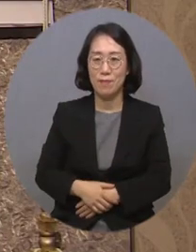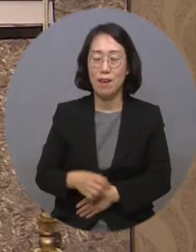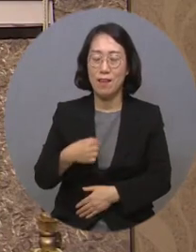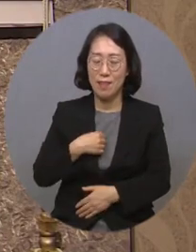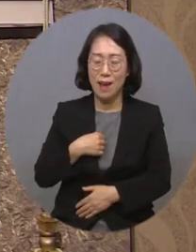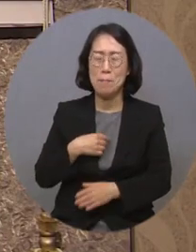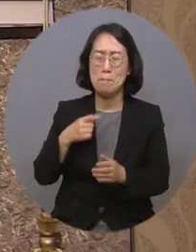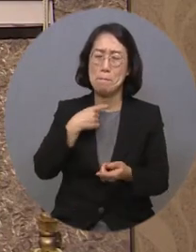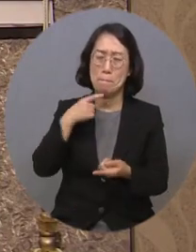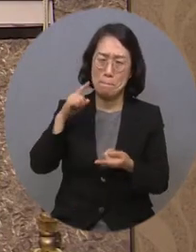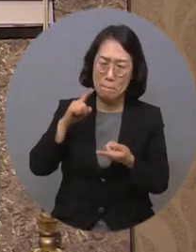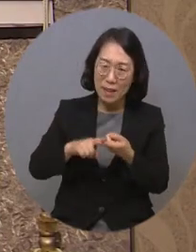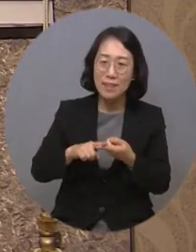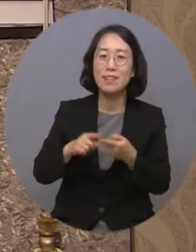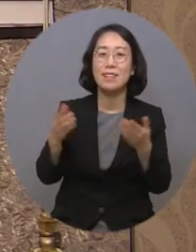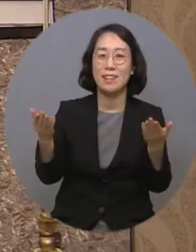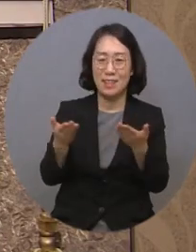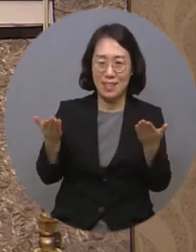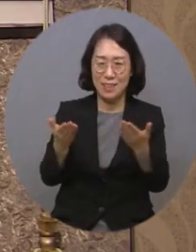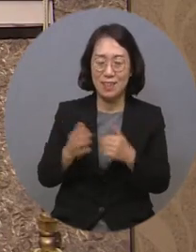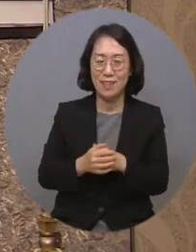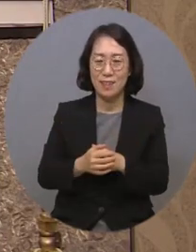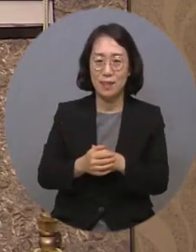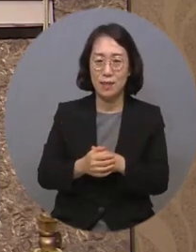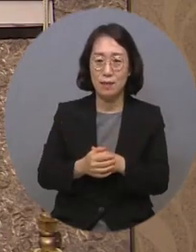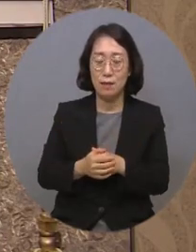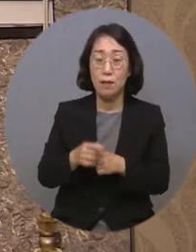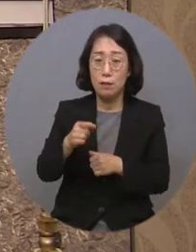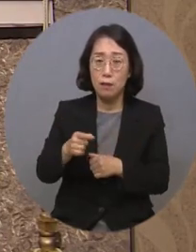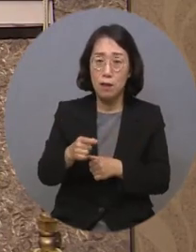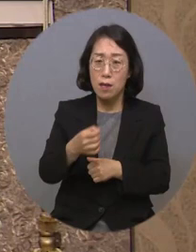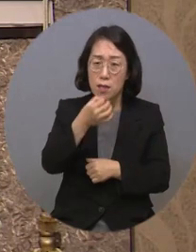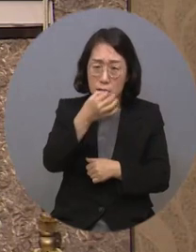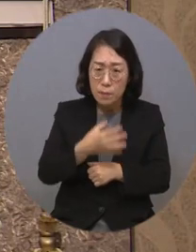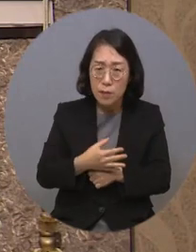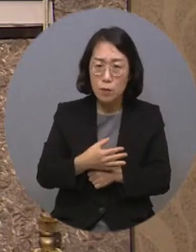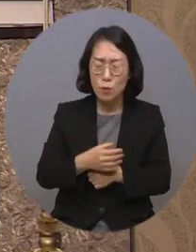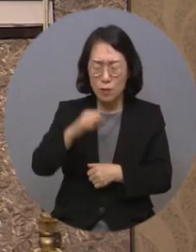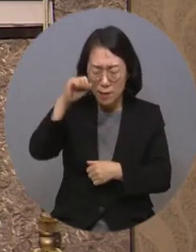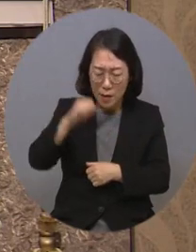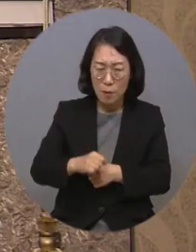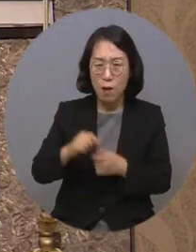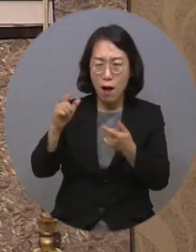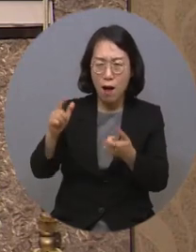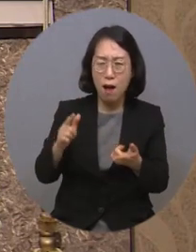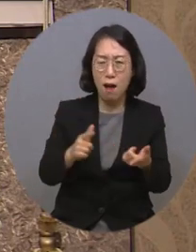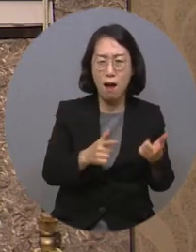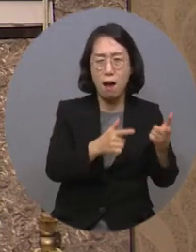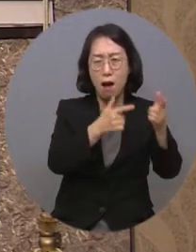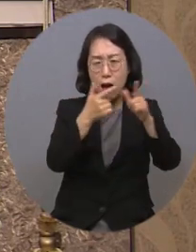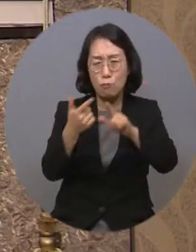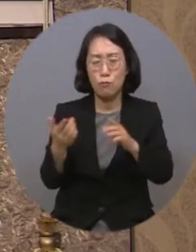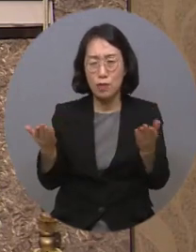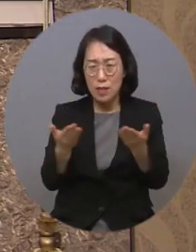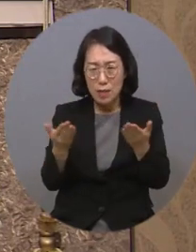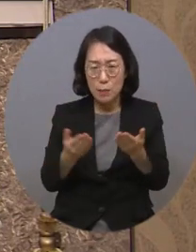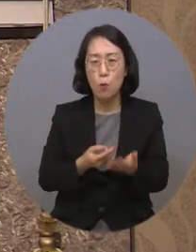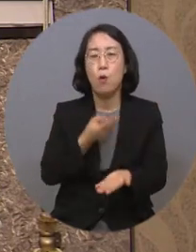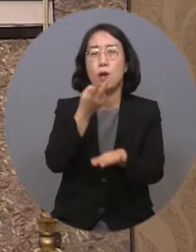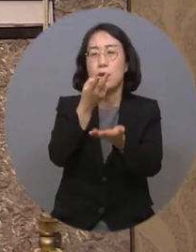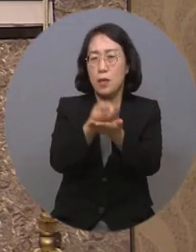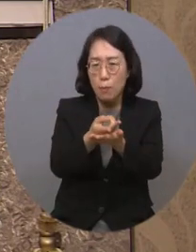천직이다라고 말한 게 네. 일이 재밌어야 되잖아요. 그럼요. 근데 그렇게 고생하고 새벽부터 나와서 그냥 그 과로로 입원을 할 정도로 그렇게